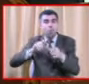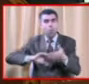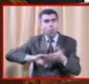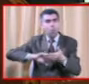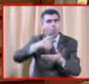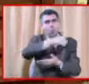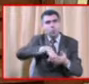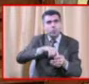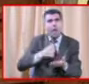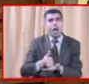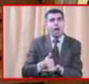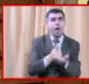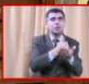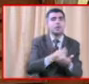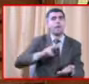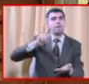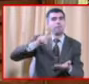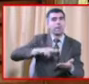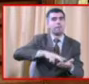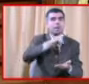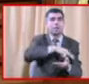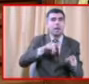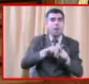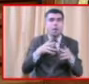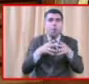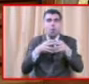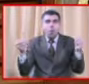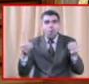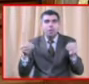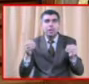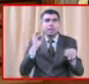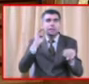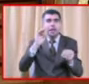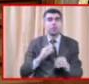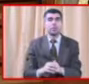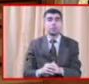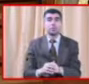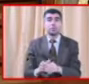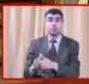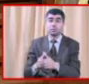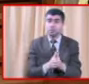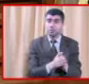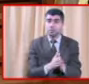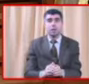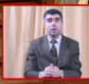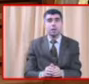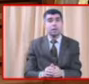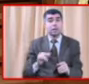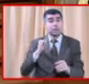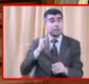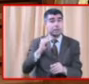ديال يعني الأمور اللي هي ترتبت في غياب يعني التعامل مع هذه الوضعية. إذا هناك